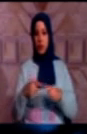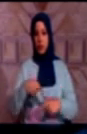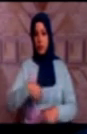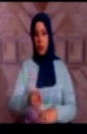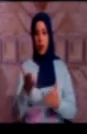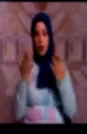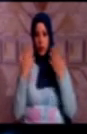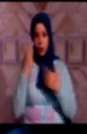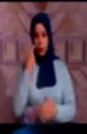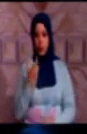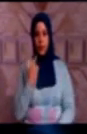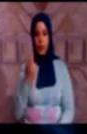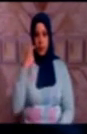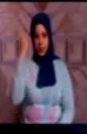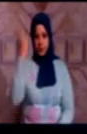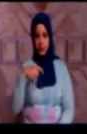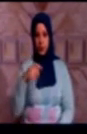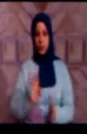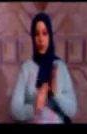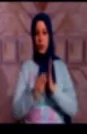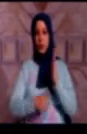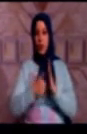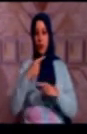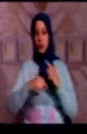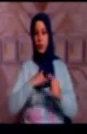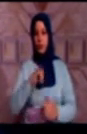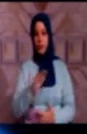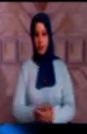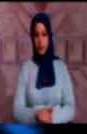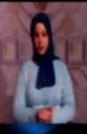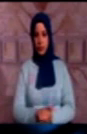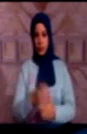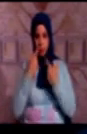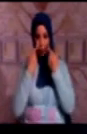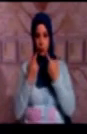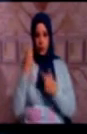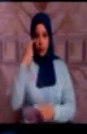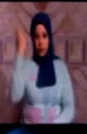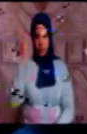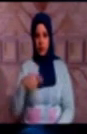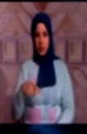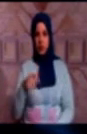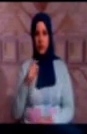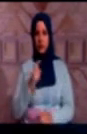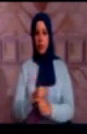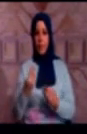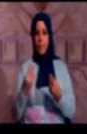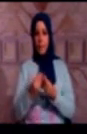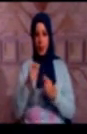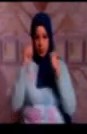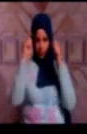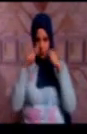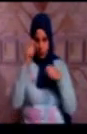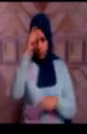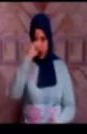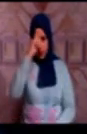وكميه الاشعه الشمس اللي بتوصل الارض او شدته عاليه بشكل كبير فبقدر الامكان نتجنب اشعه الشمس المباشره لو انا في الشارع يكون معايا غطاء للراس